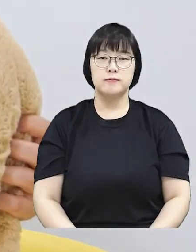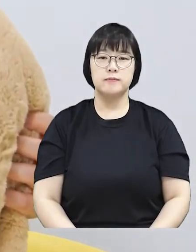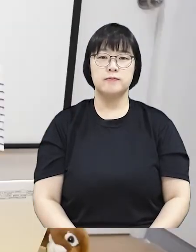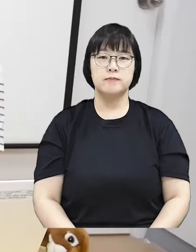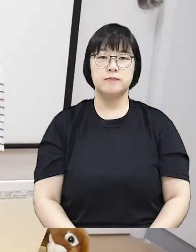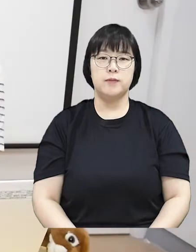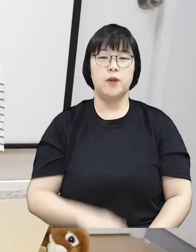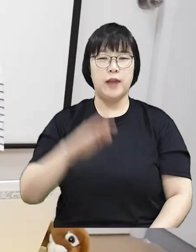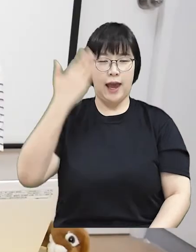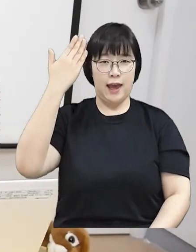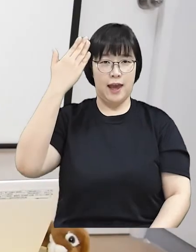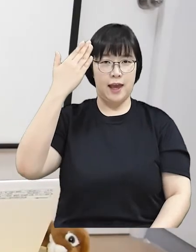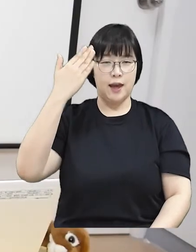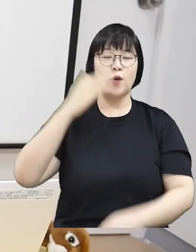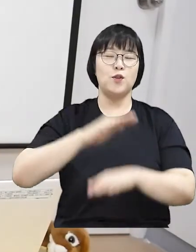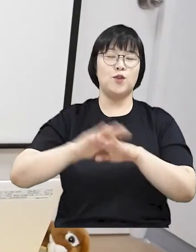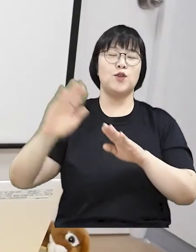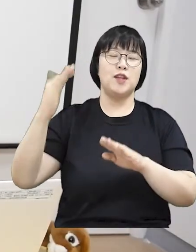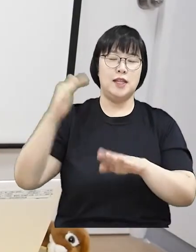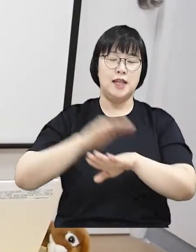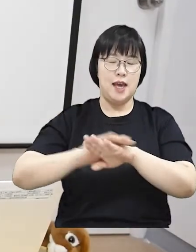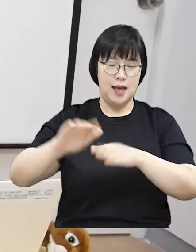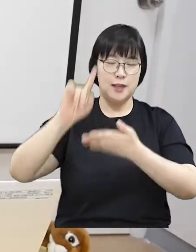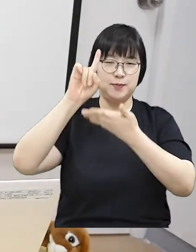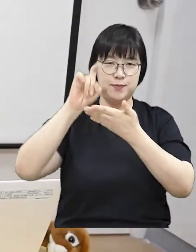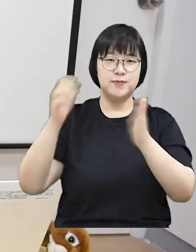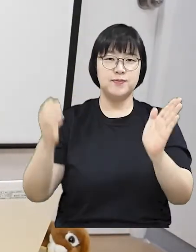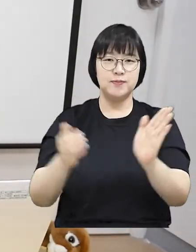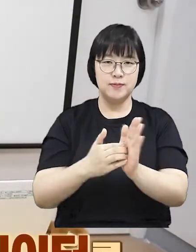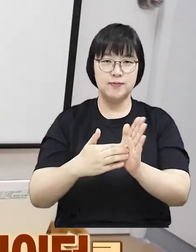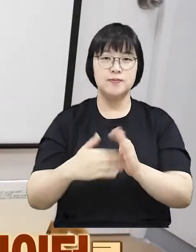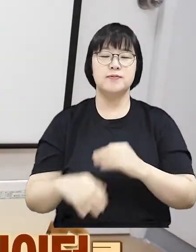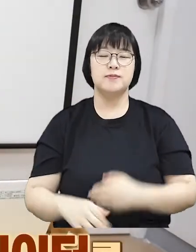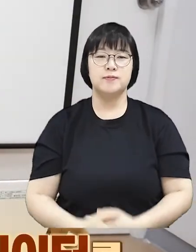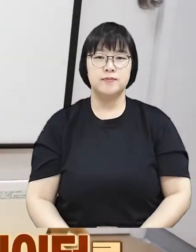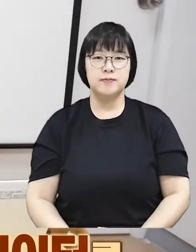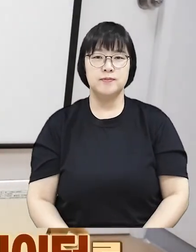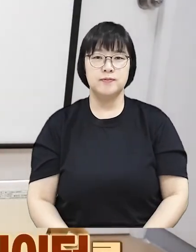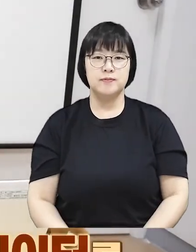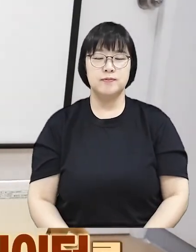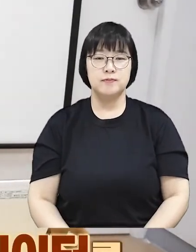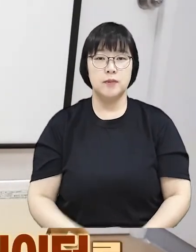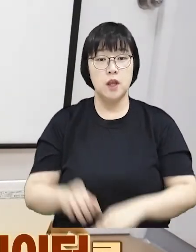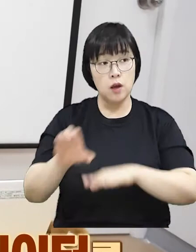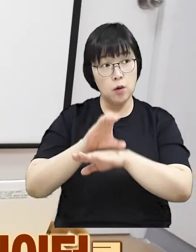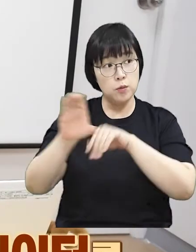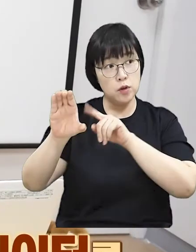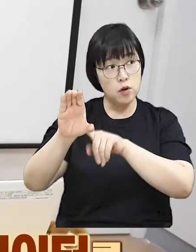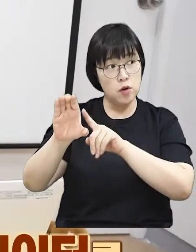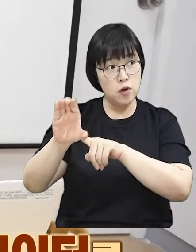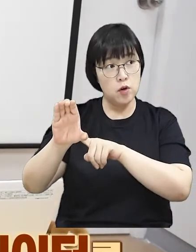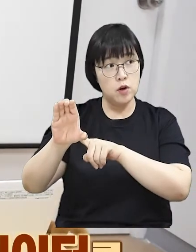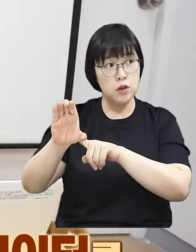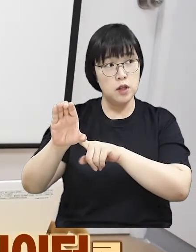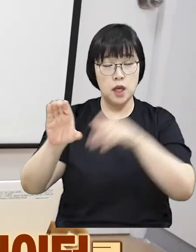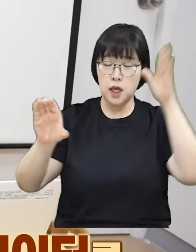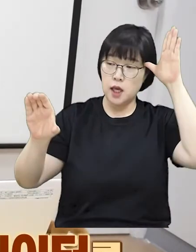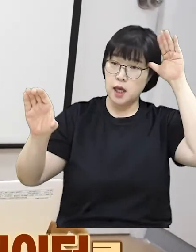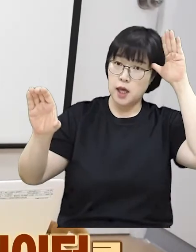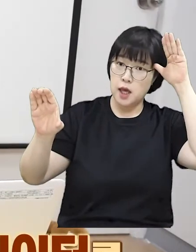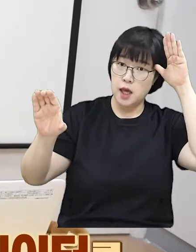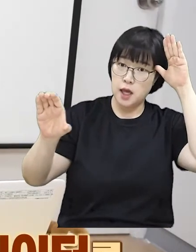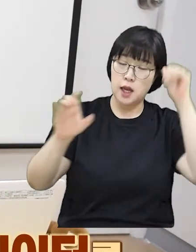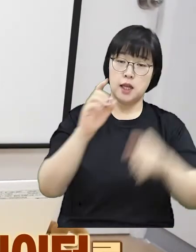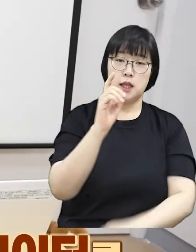네. 됐다. 네. 다 찍었어요. 네. 다 찍었어요. 자 그러면 이 컴퓨터한테 강아지라는